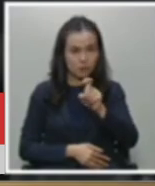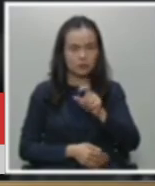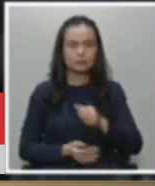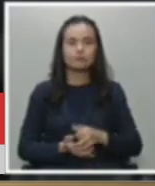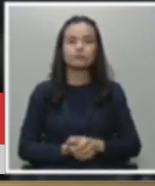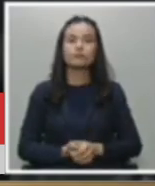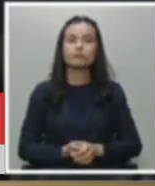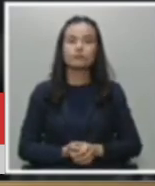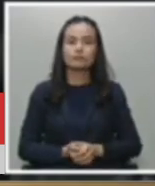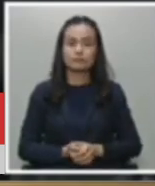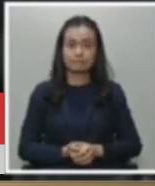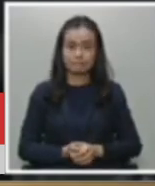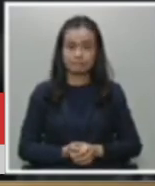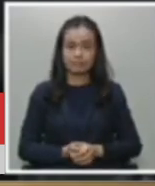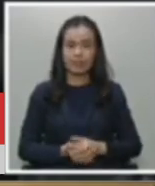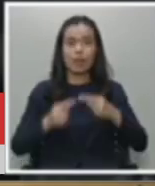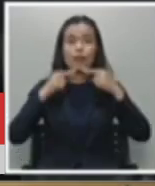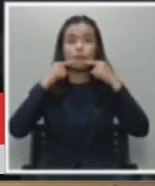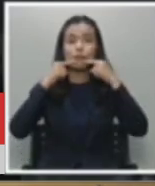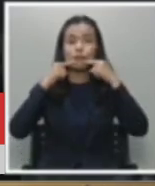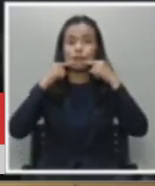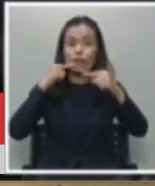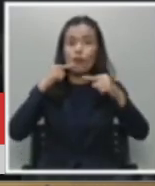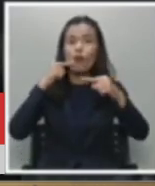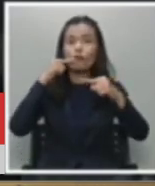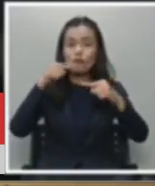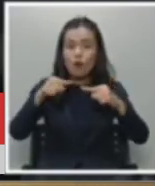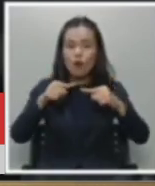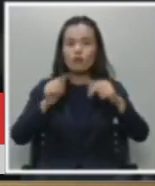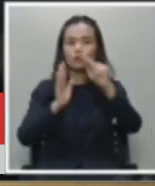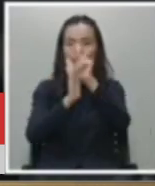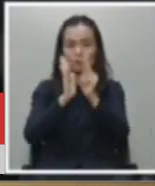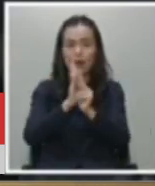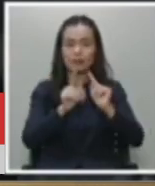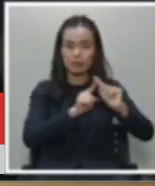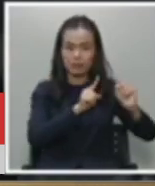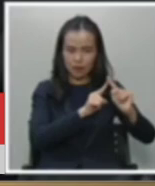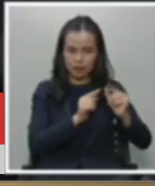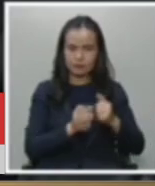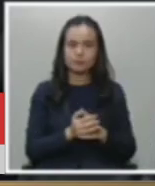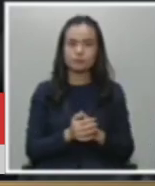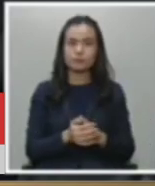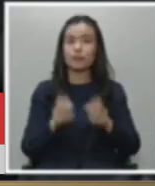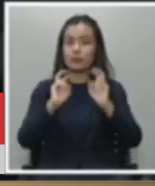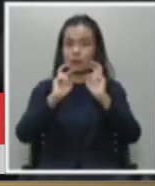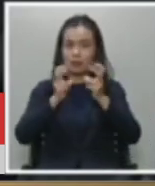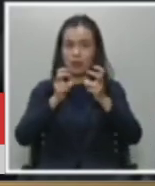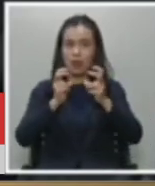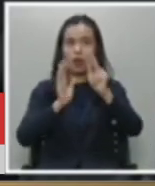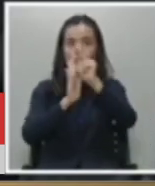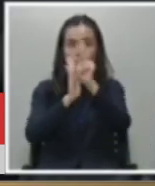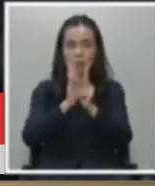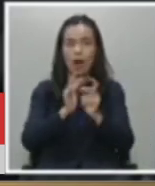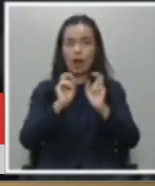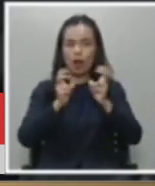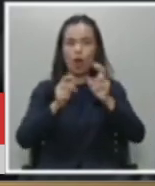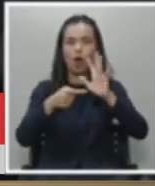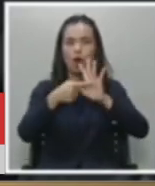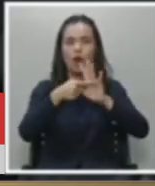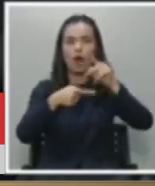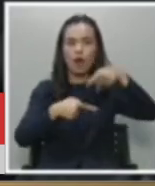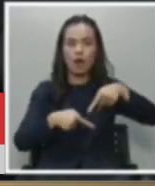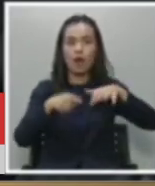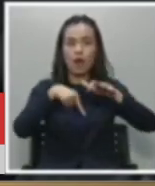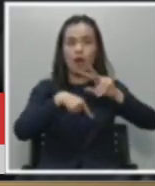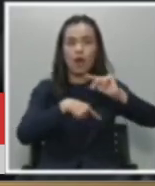เรื่องของการฟ้องร้องใช่ไหมครับตรงนี้ก็อยู่ในเรื่องของคดีแพ่งนะครับคดีแพ่งก็คิดว่าท